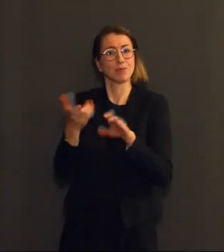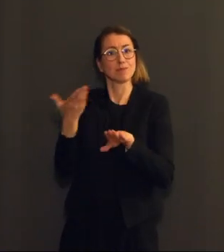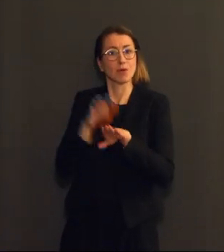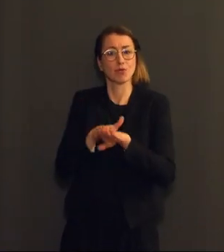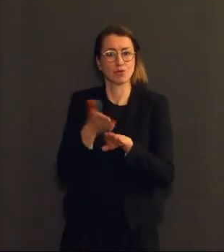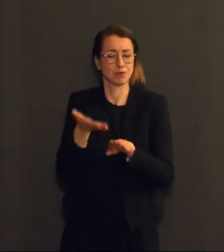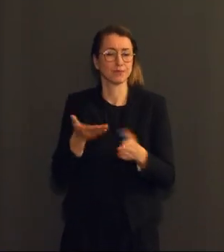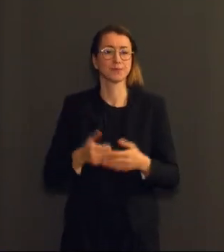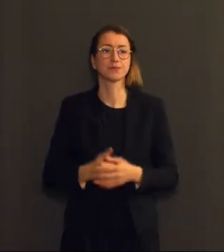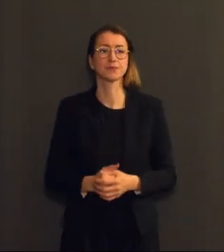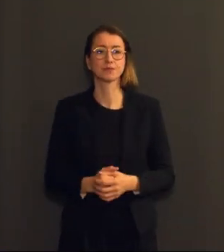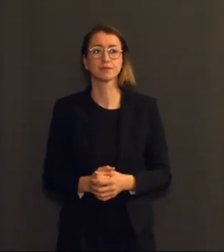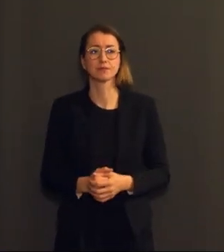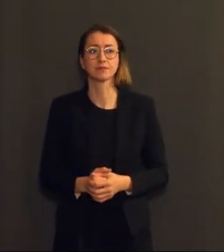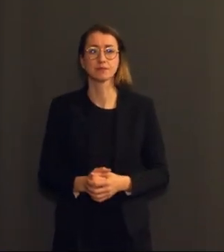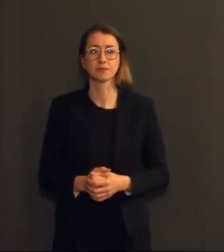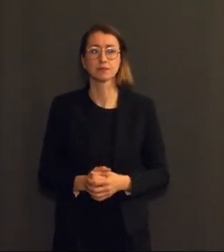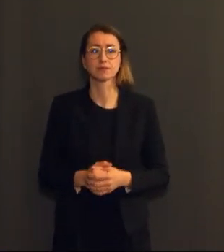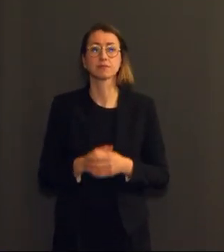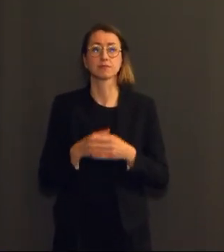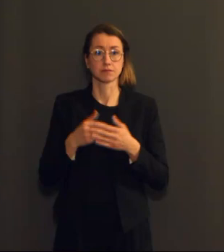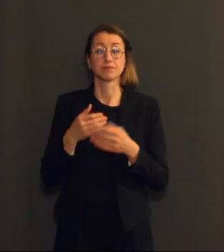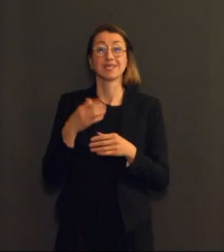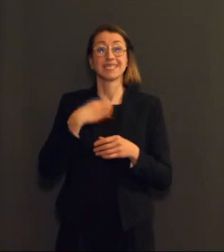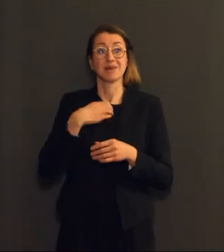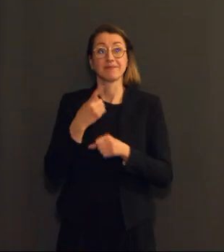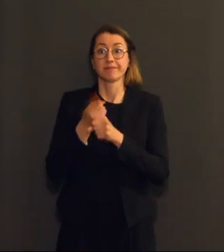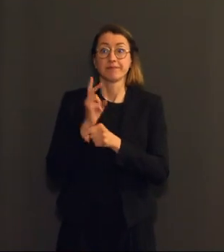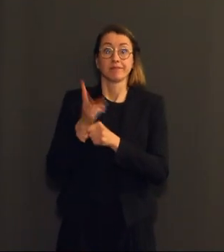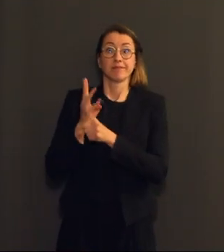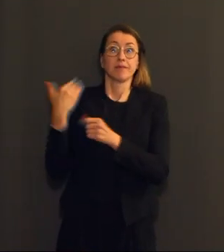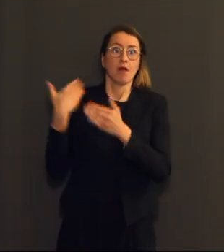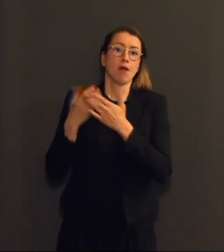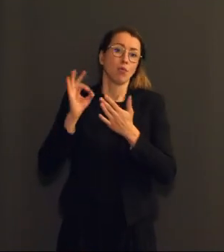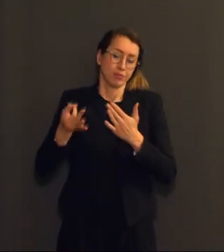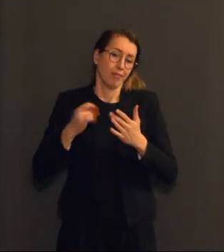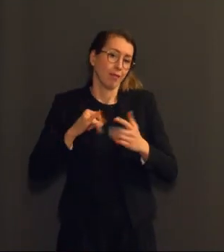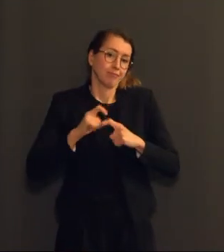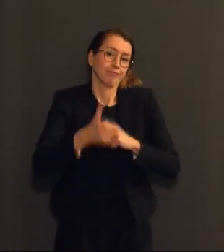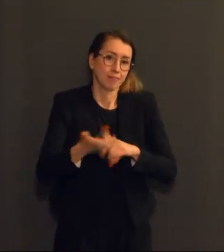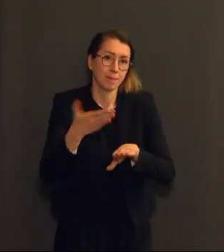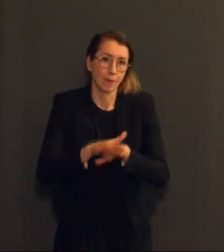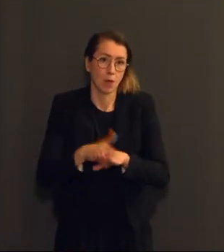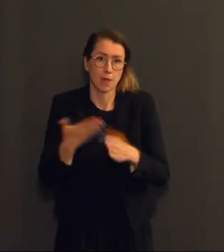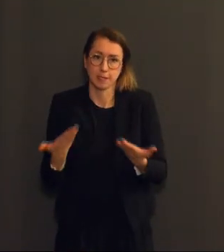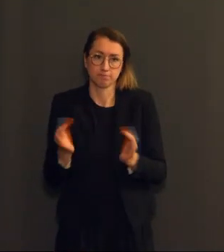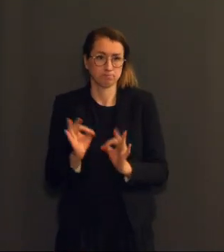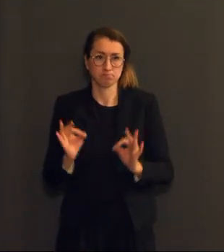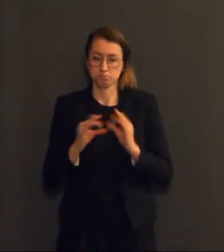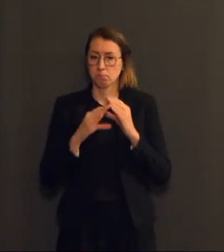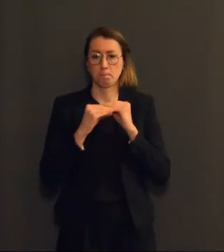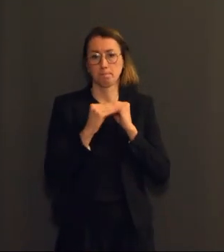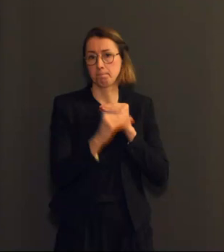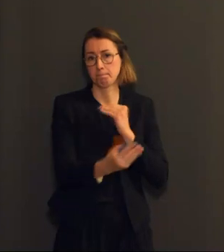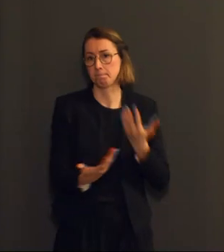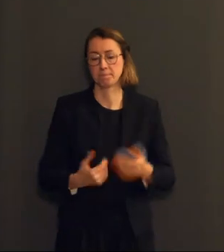coronavirus chaque année. Par ailleurs, le problème de la mortalité que l'on déplore, bien sûr, et qui est extrêmement pénalisant